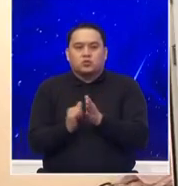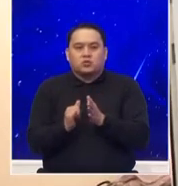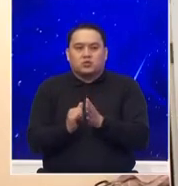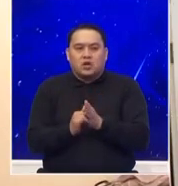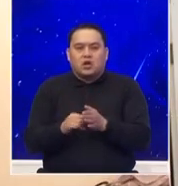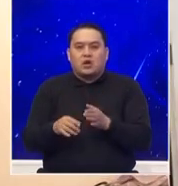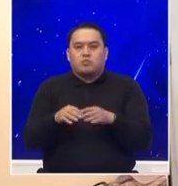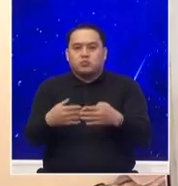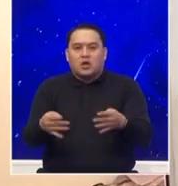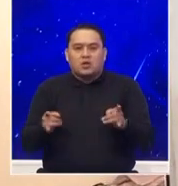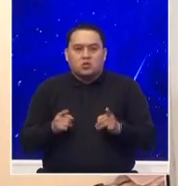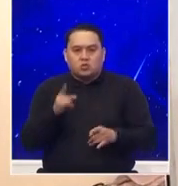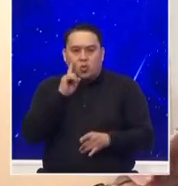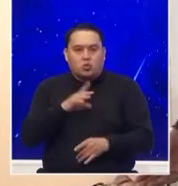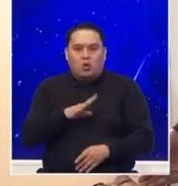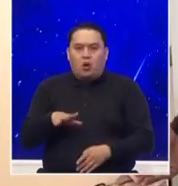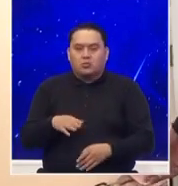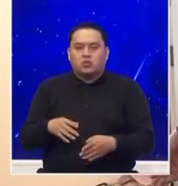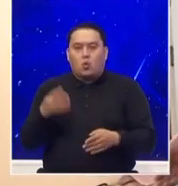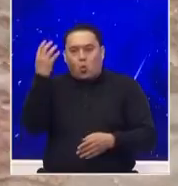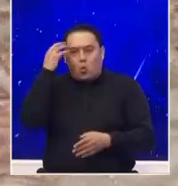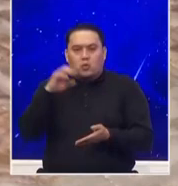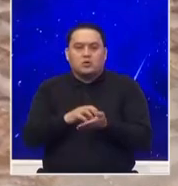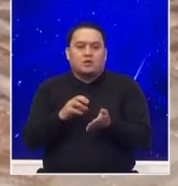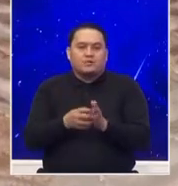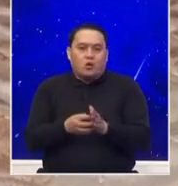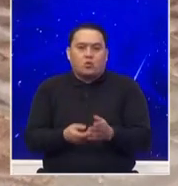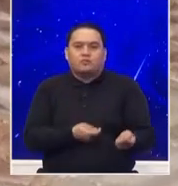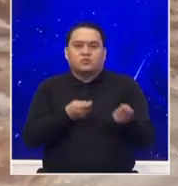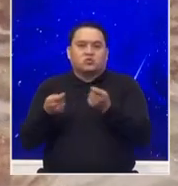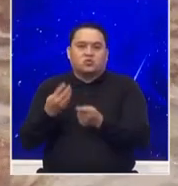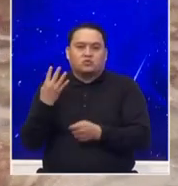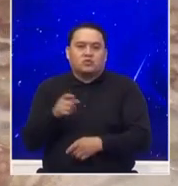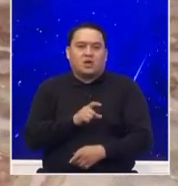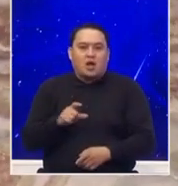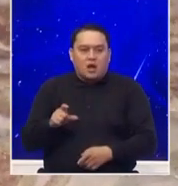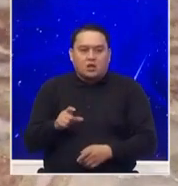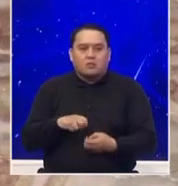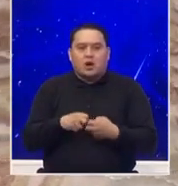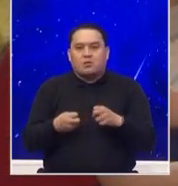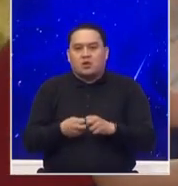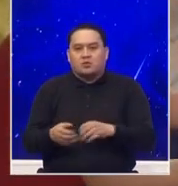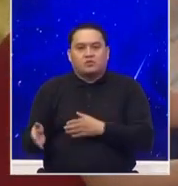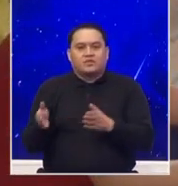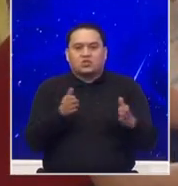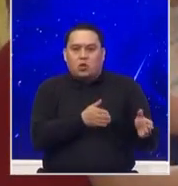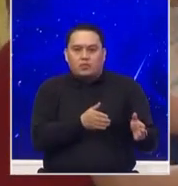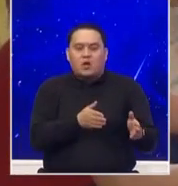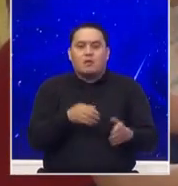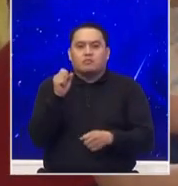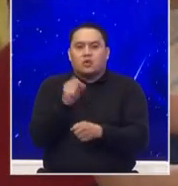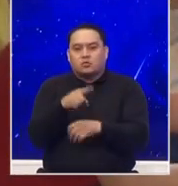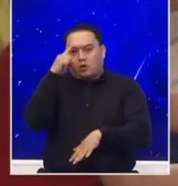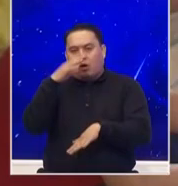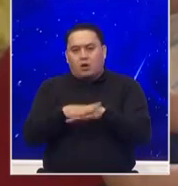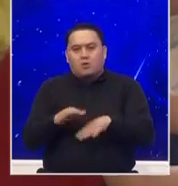на балконе. Особое неудобство вызывал уголь, который приходилось поднимать на 4-й этаж. Теперь эти проблемы остались позади. По поручению